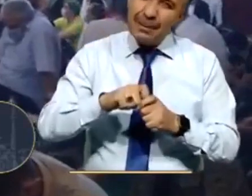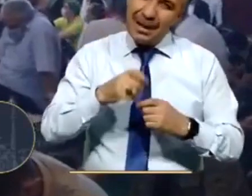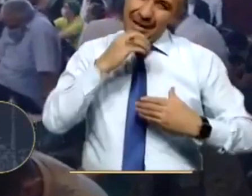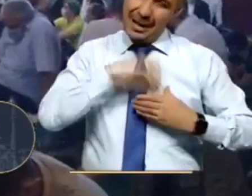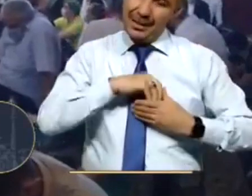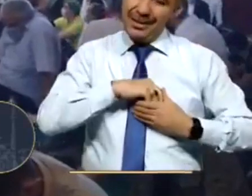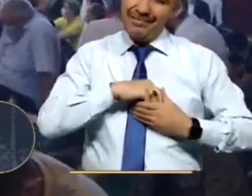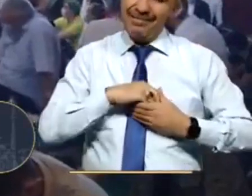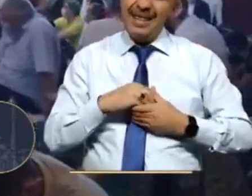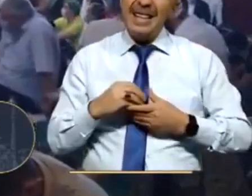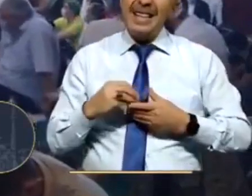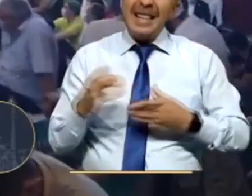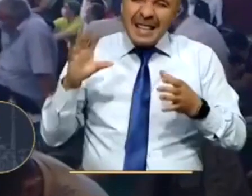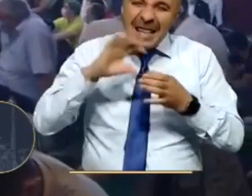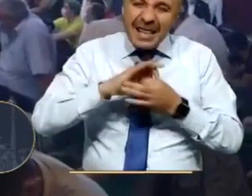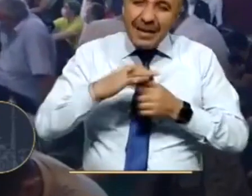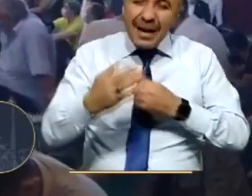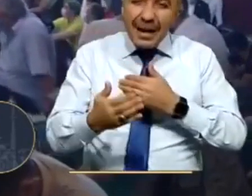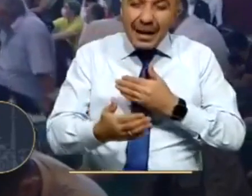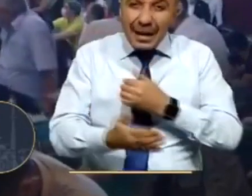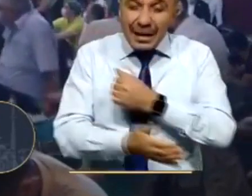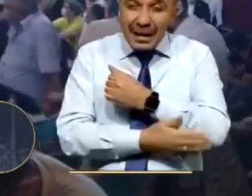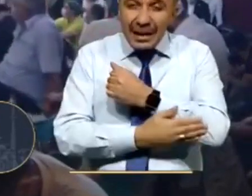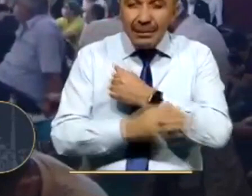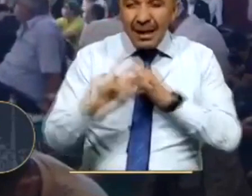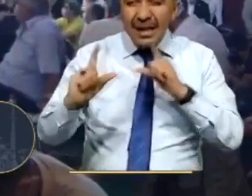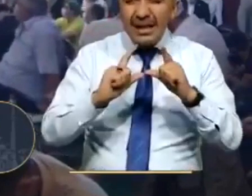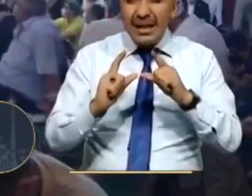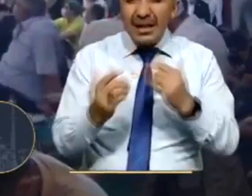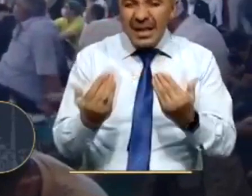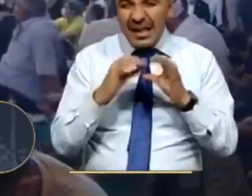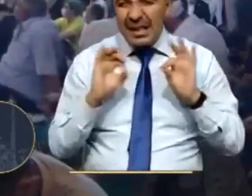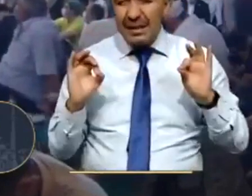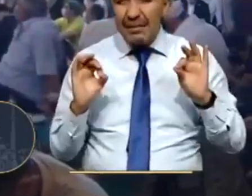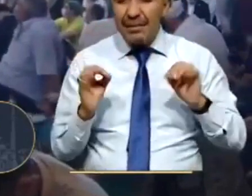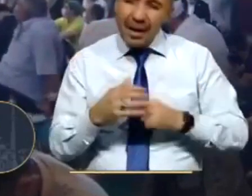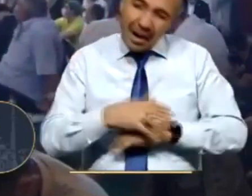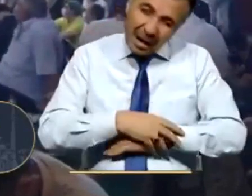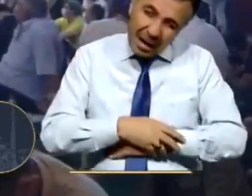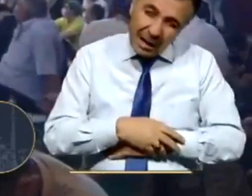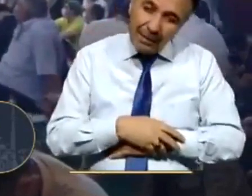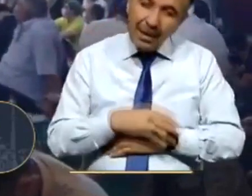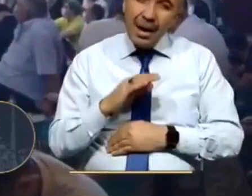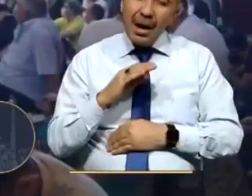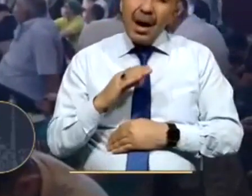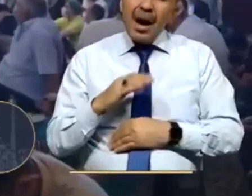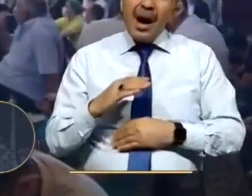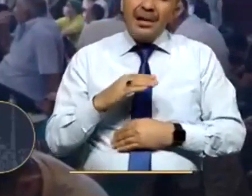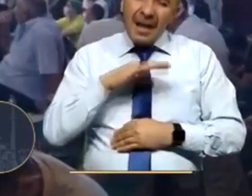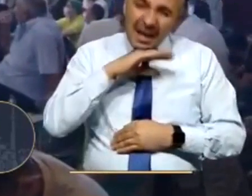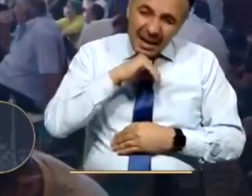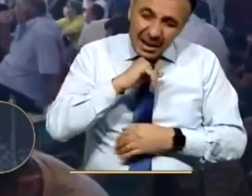İlgi ve yardıma muhtaç, yetim, garip, hasta, yaşlı ve kimsesizlerin